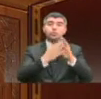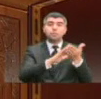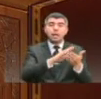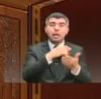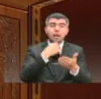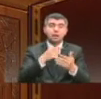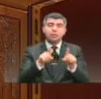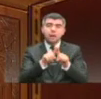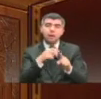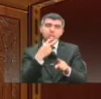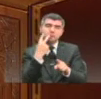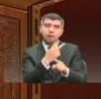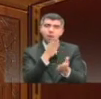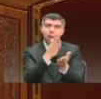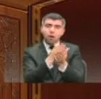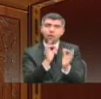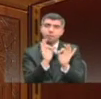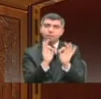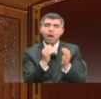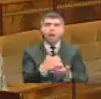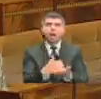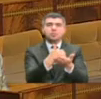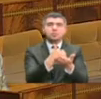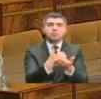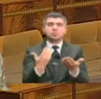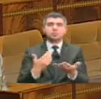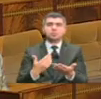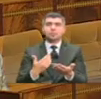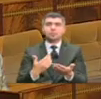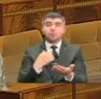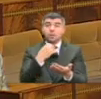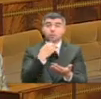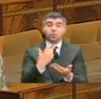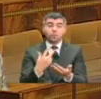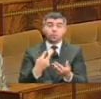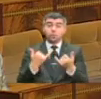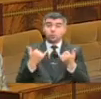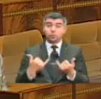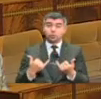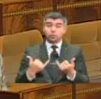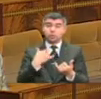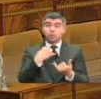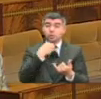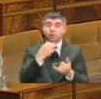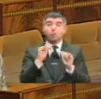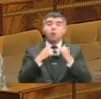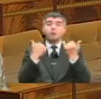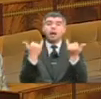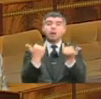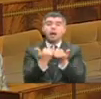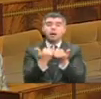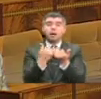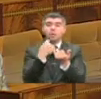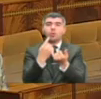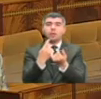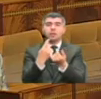رقابه المجلس الاعلى للحسابات. ثم كاين واحد المساله مهمه، اليوم باش كتجيو المناظره ديال الصخيرات حول المجتمع المدني، عيطوا فيها على